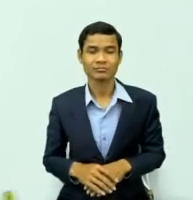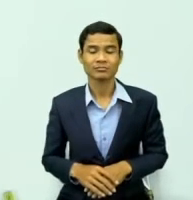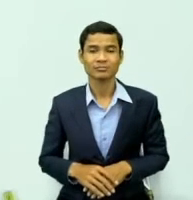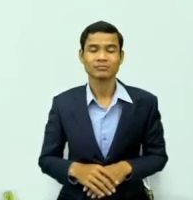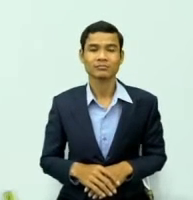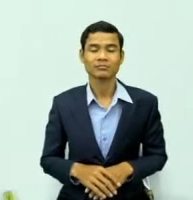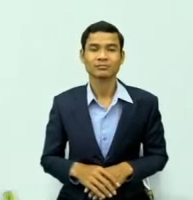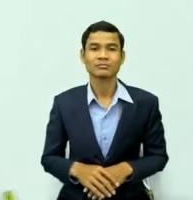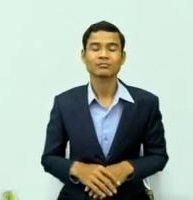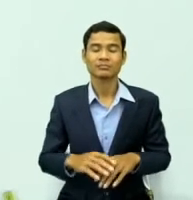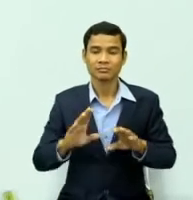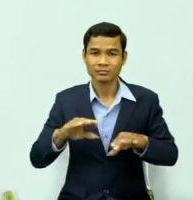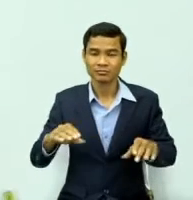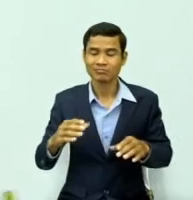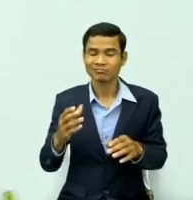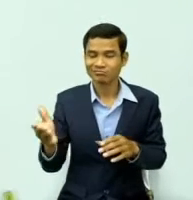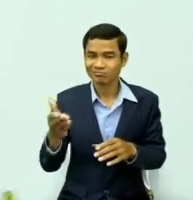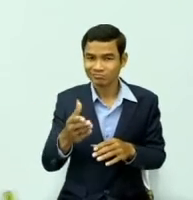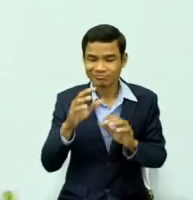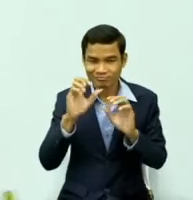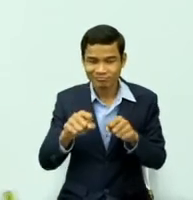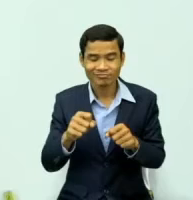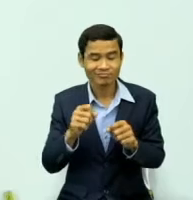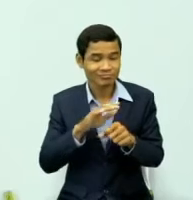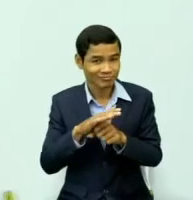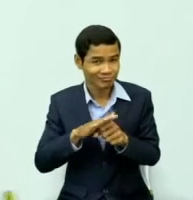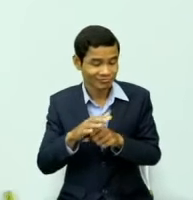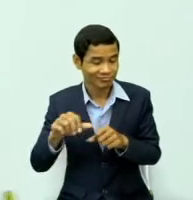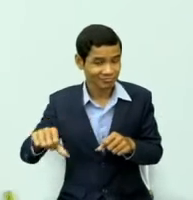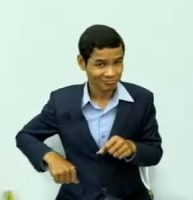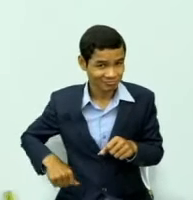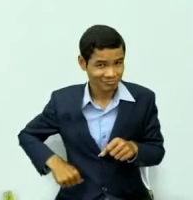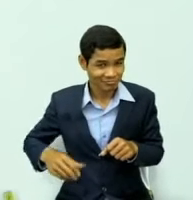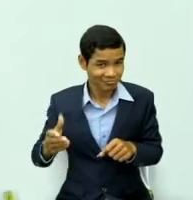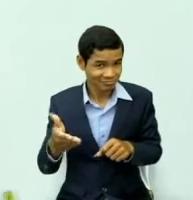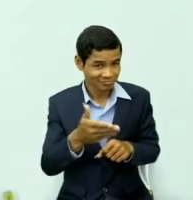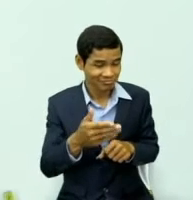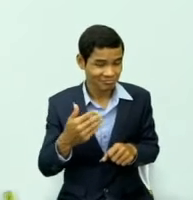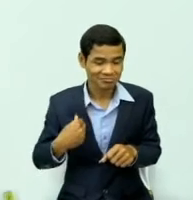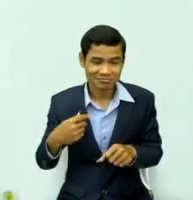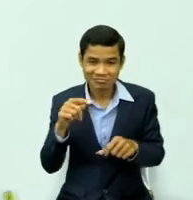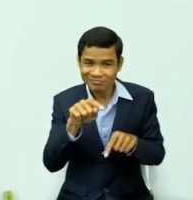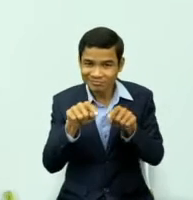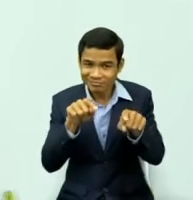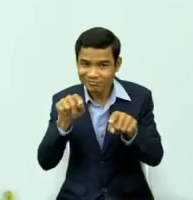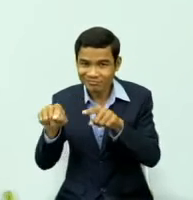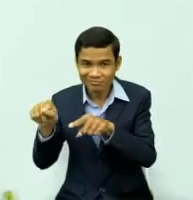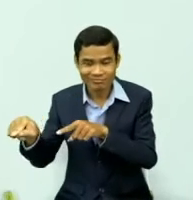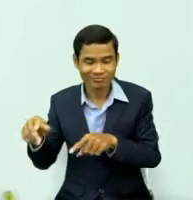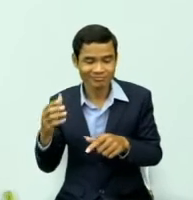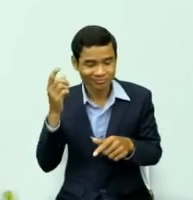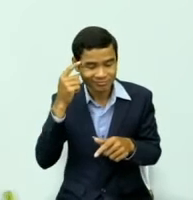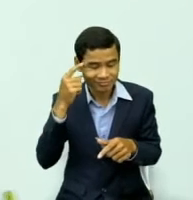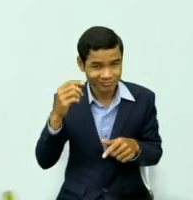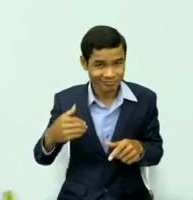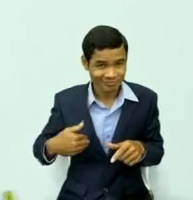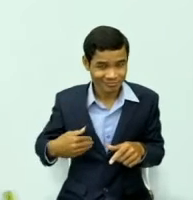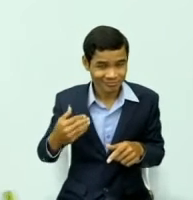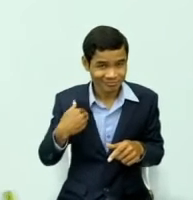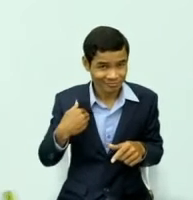chà ta con chim được đại chưa chất nhỏ nhỏ kê đại thực tế chà hai nè nạc lát đại thuộc nhẹ nhỏ con